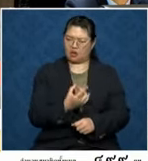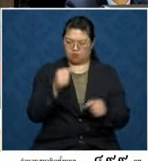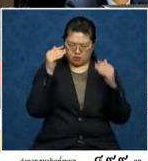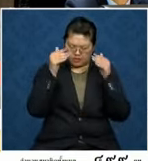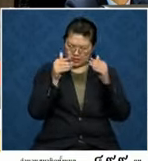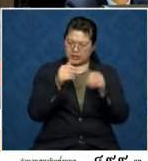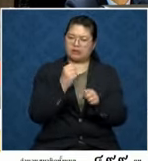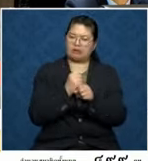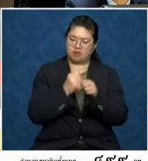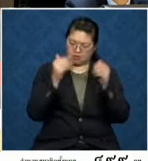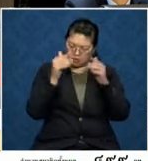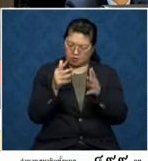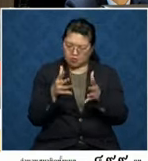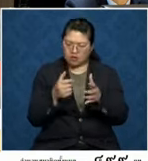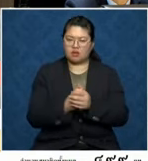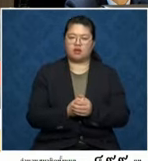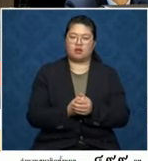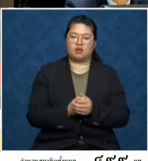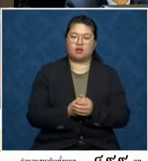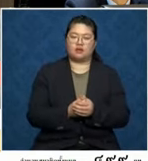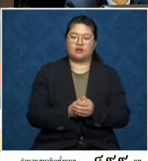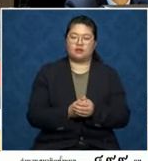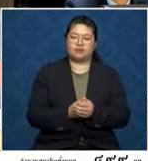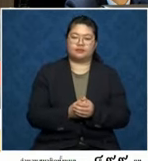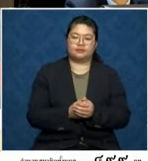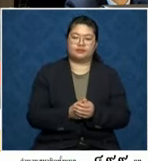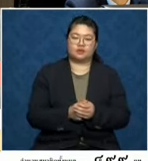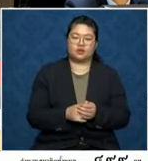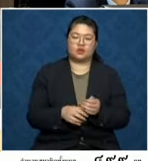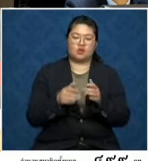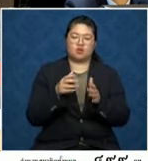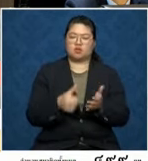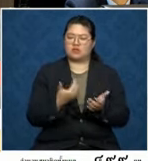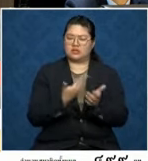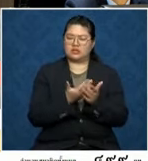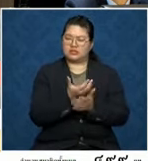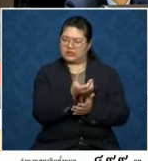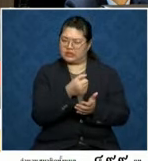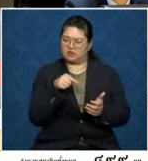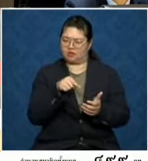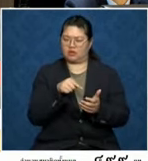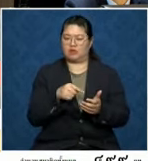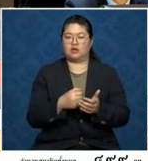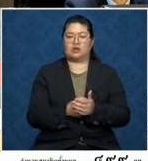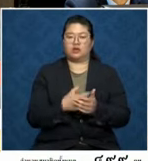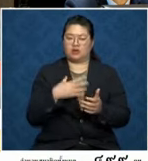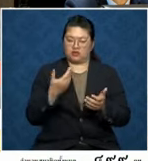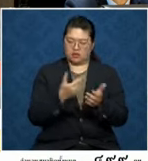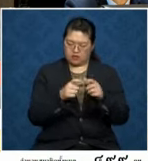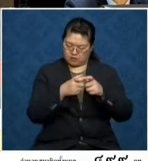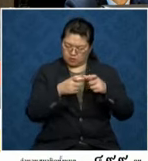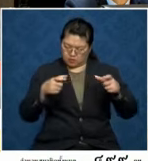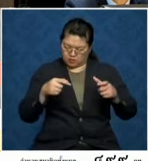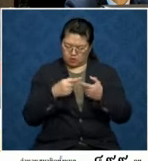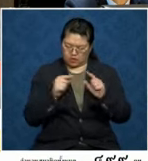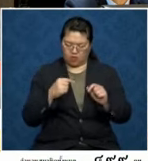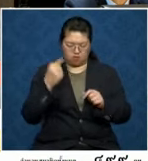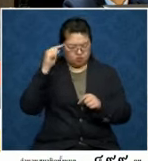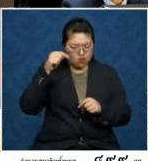ลูกหนี้สั่งจ่ายเช็คโดยไม่มีเจตนาทุจริตแต่ว่าไม่สามารถเช็คได้